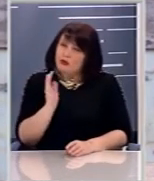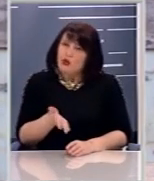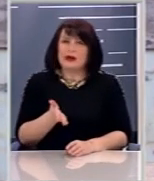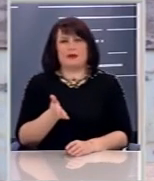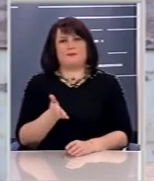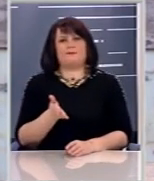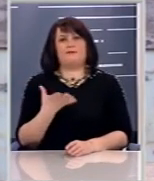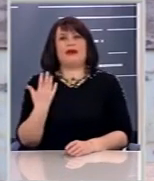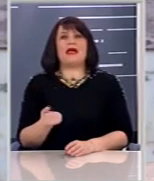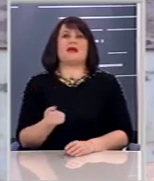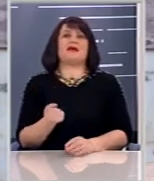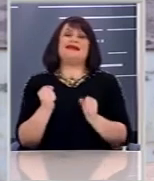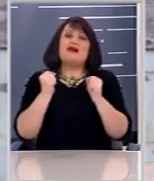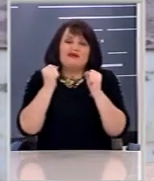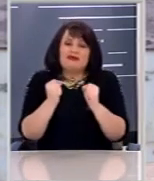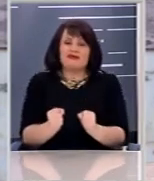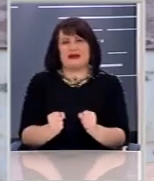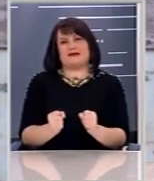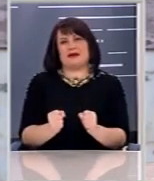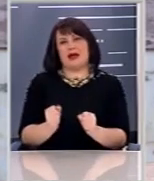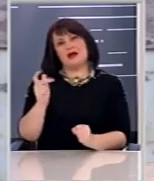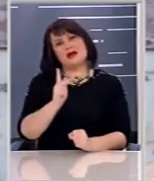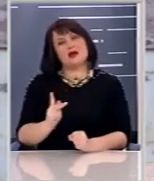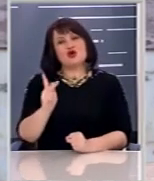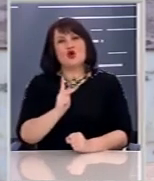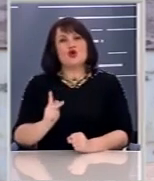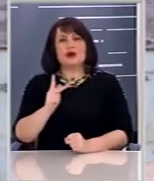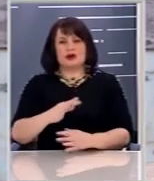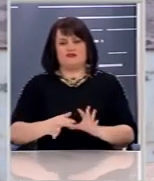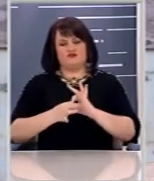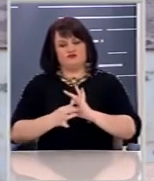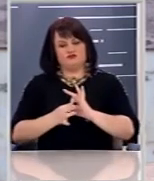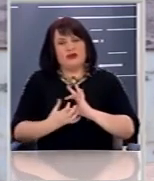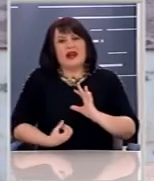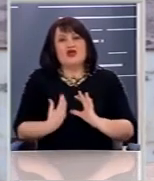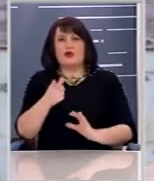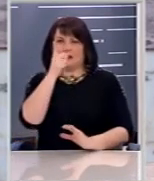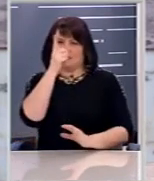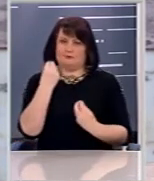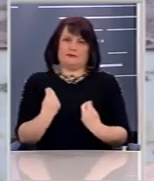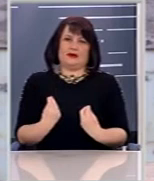να έχει μια στοιχειώδη κοινωνική αυτοπεποίθηση και υπερηφάνεια.